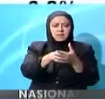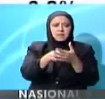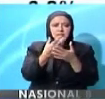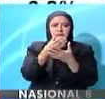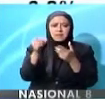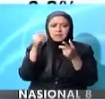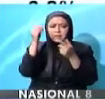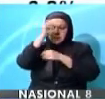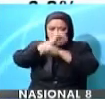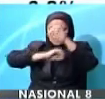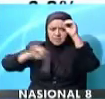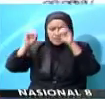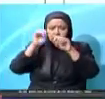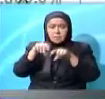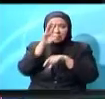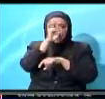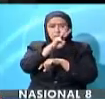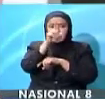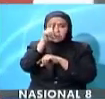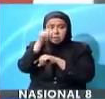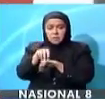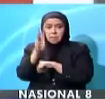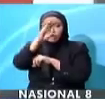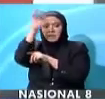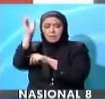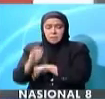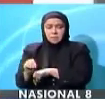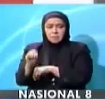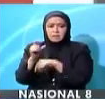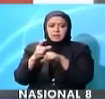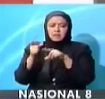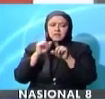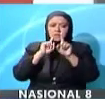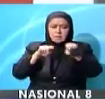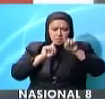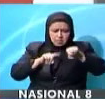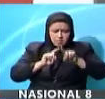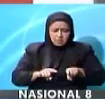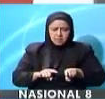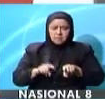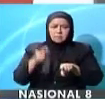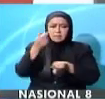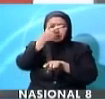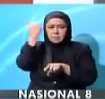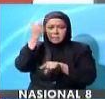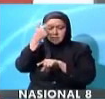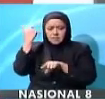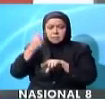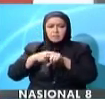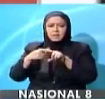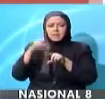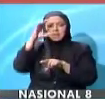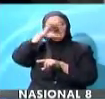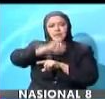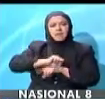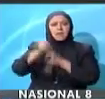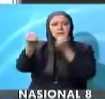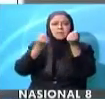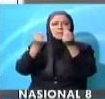61.6% daripada responden percaya faktor manusia paling banyak menyumbang kepada kemalangan,